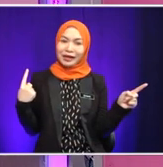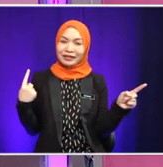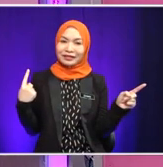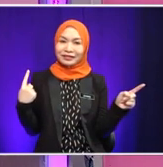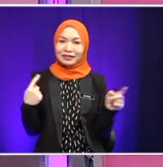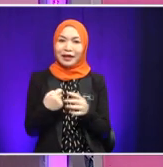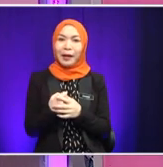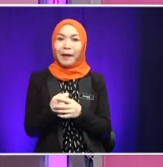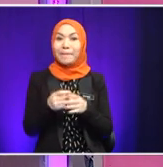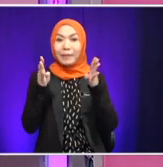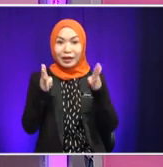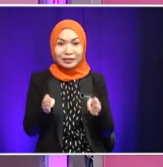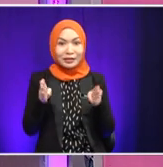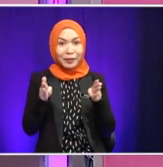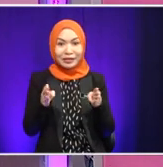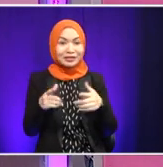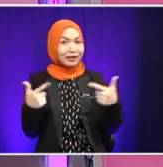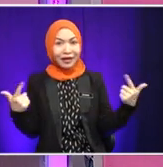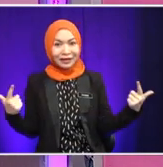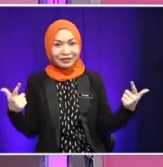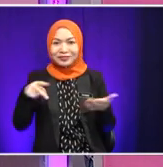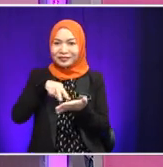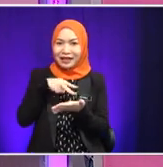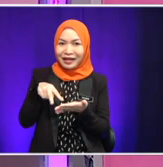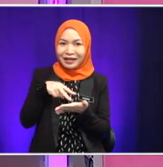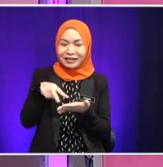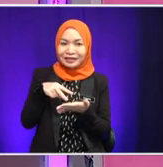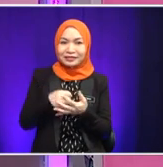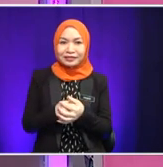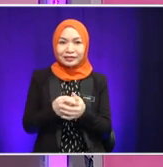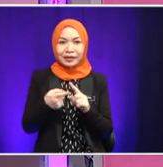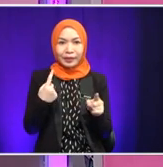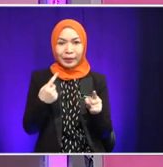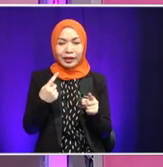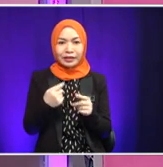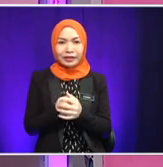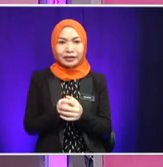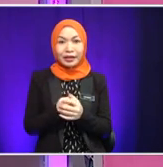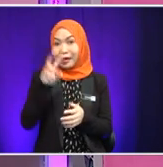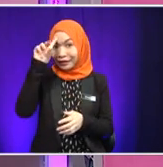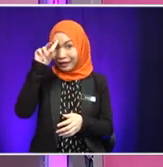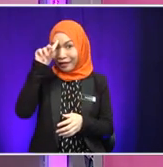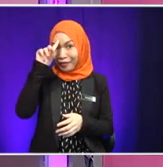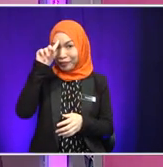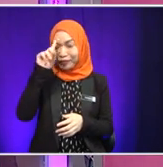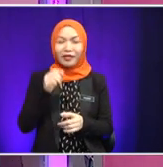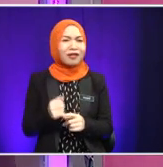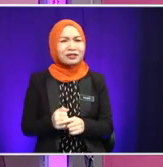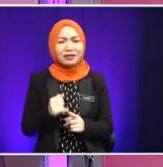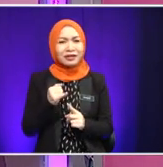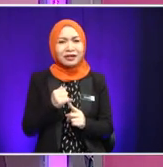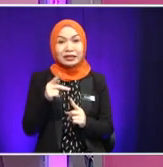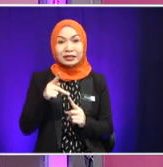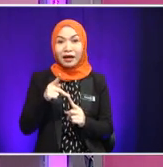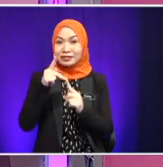kaum Cina mereka mendirikan lagu yang dinyanyikan oleh tarikan oleh kaum India jadi memang sangat istimewa dan memang